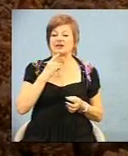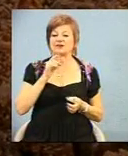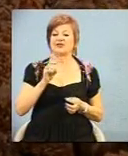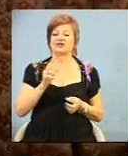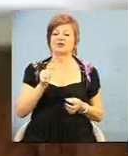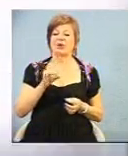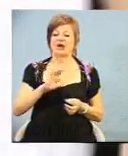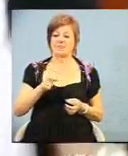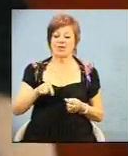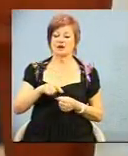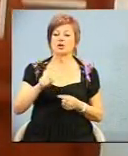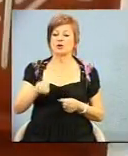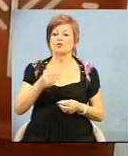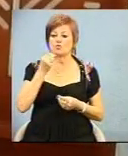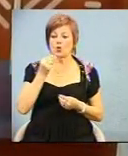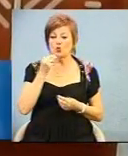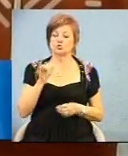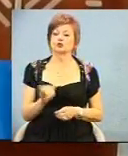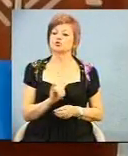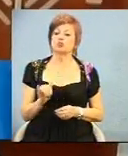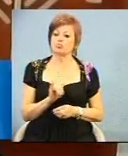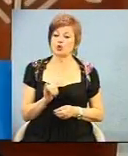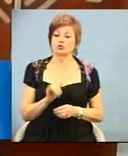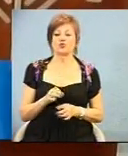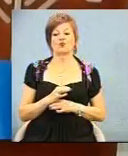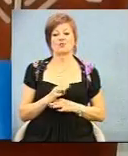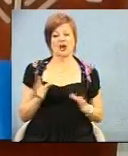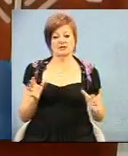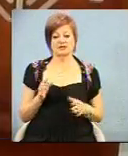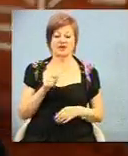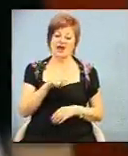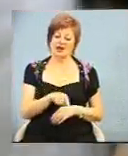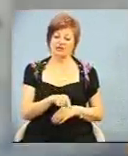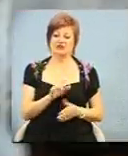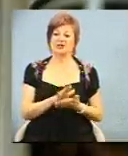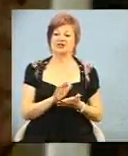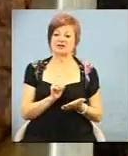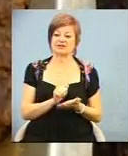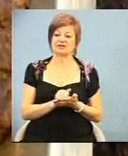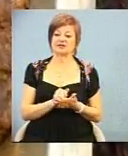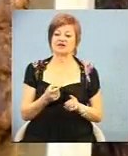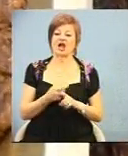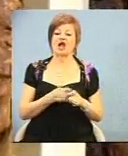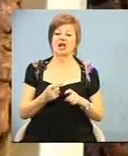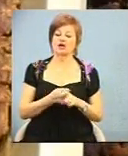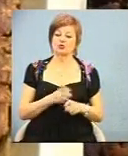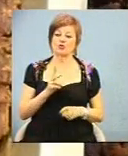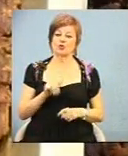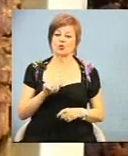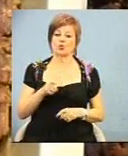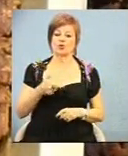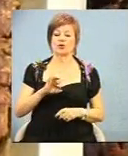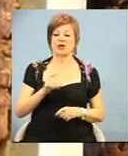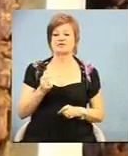кушають їжди неділю в шаббат, субота і праздники. Ось ця кугель називається картофельна кугель. Вона